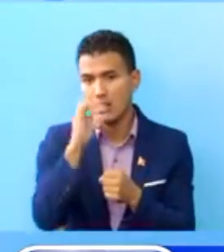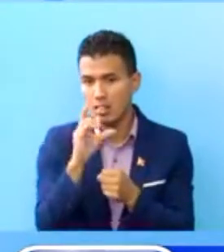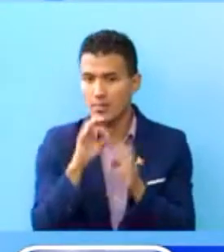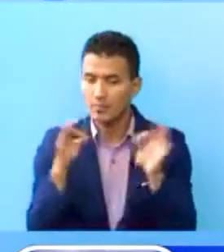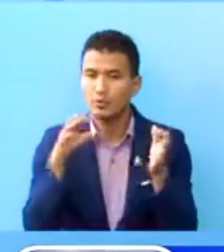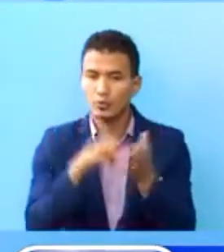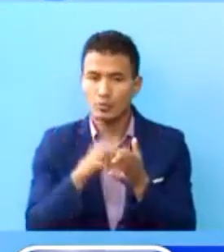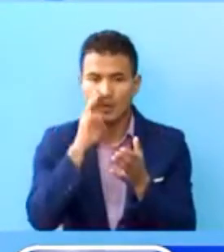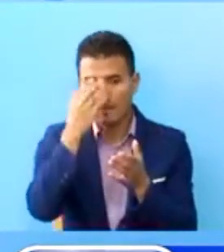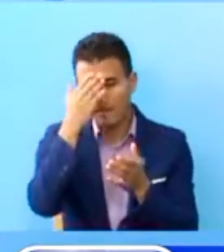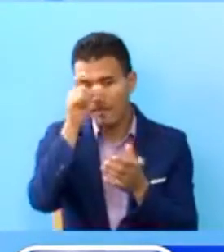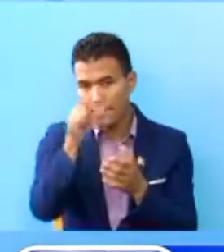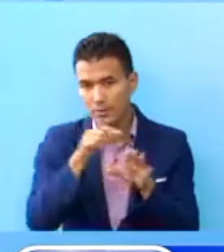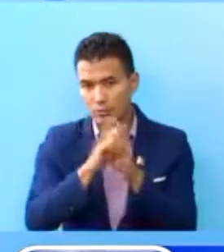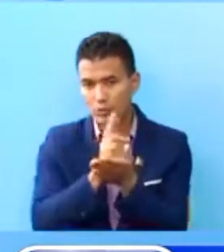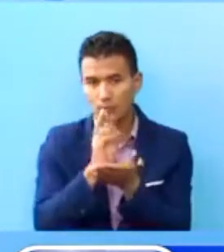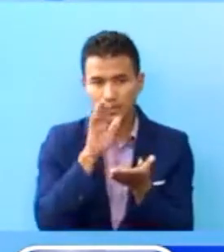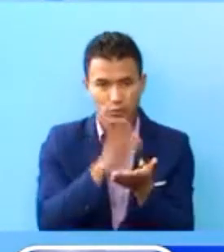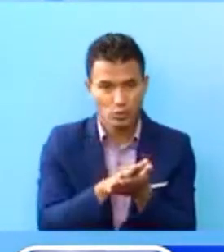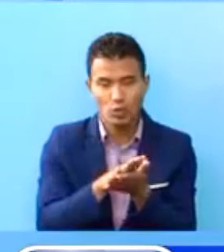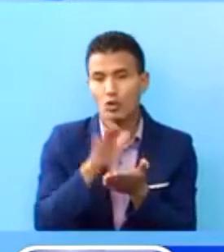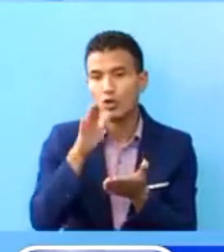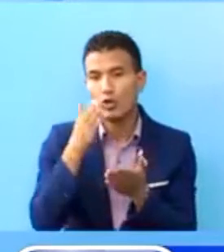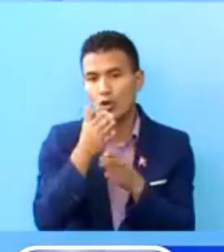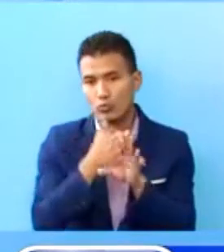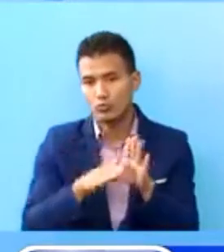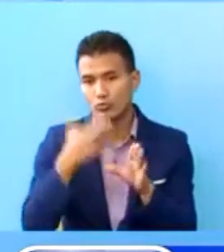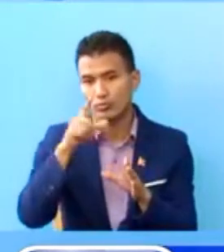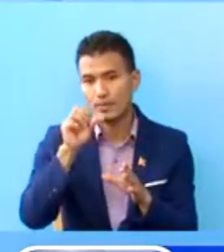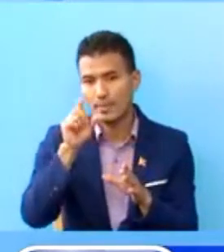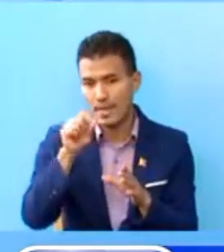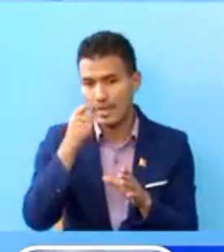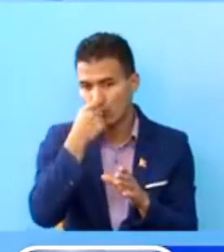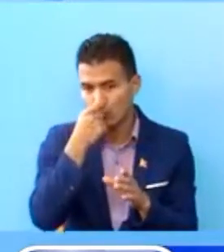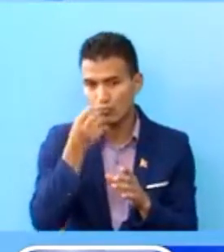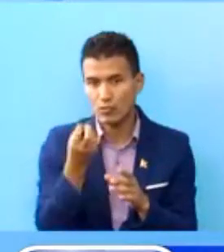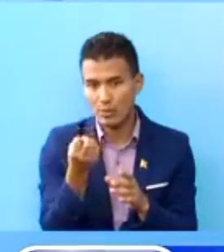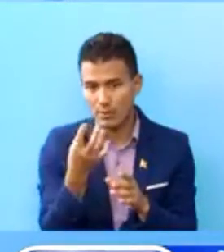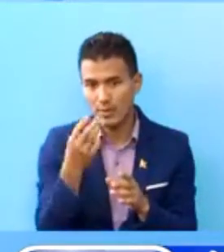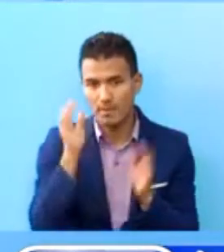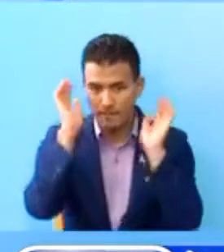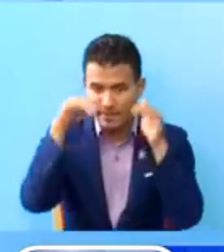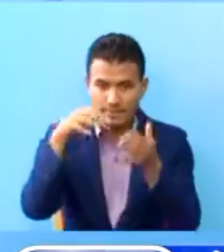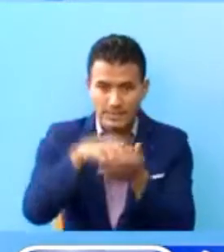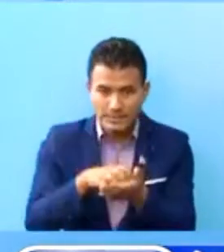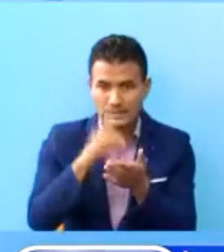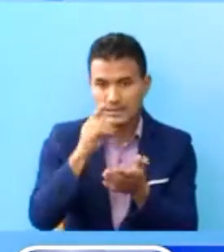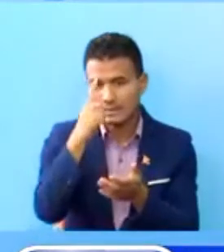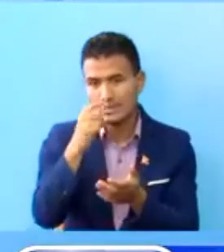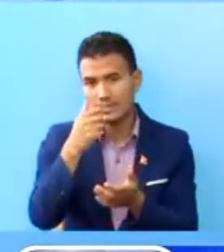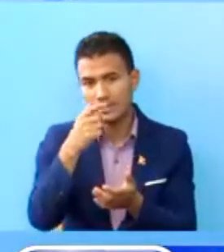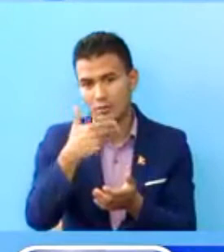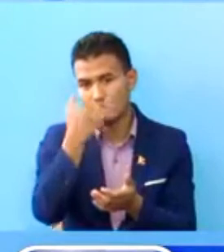यो सङ्क्रमित भएको व्यक्तिहरू हाम्रो रेकर्डमा आयो र ललितपुरमा चापाकाउँ, धोबीघाट, गोदावरी, भैँसेपाटी, थेचो आदि